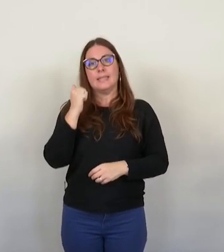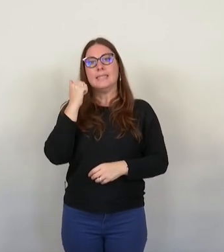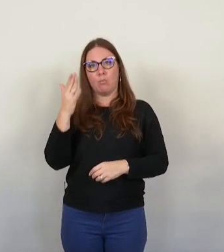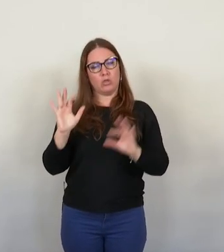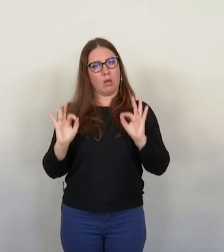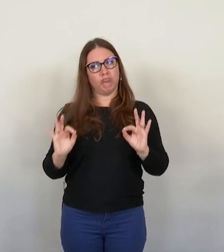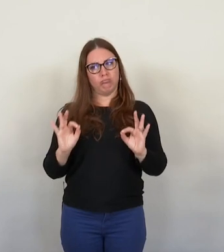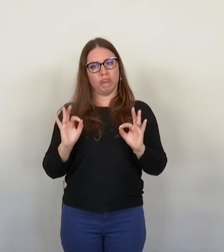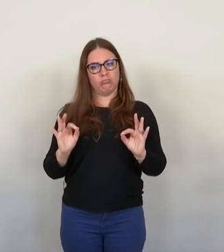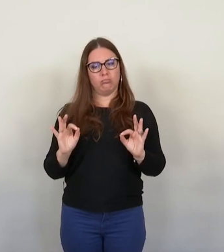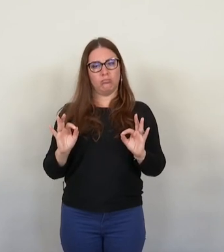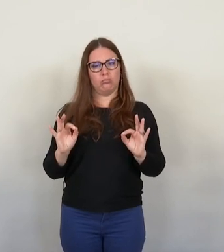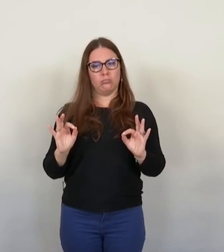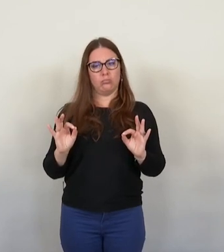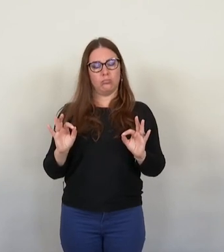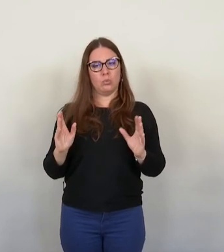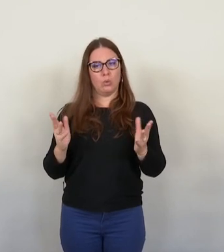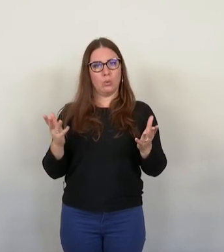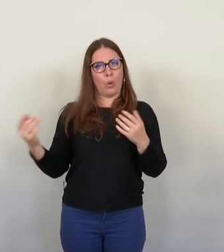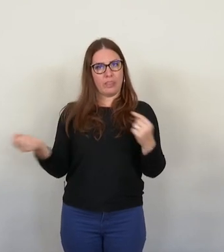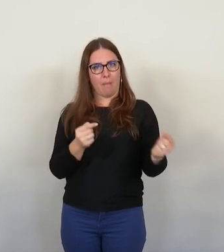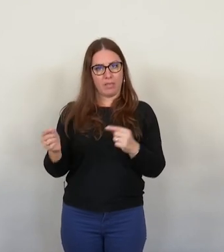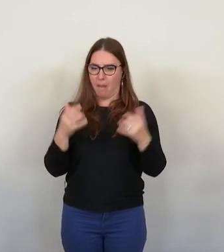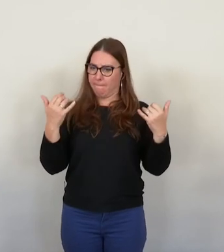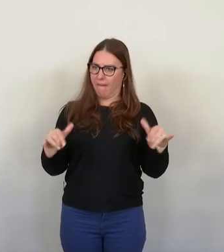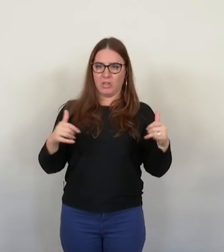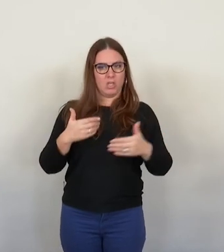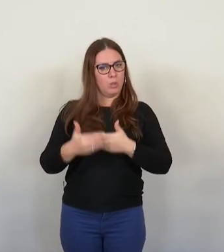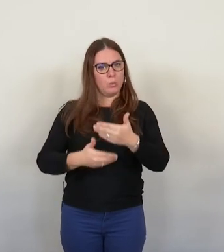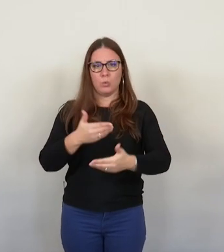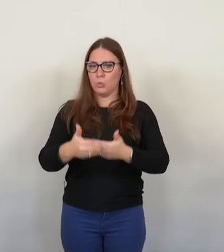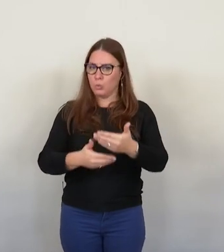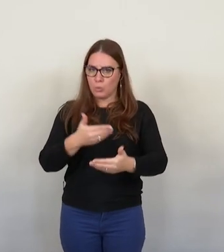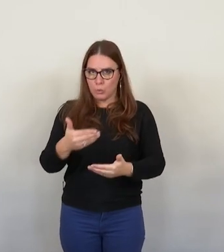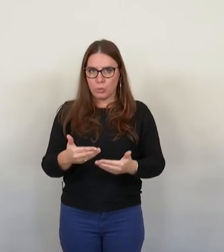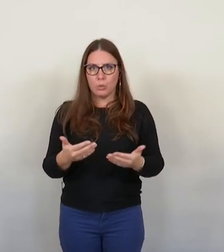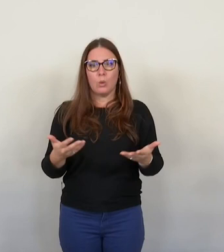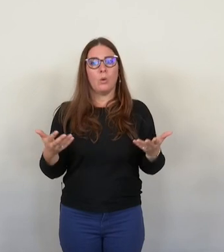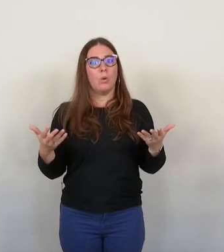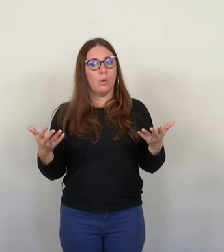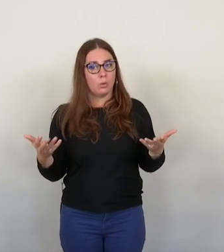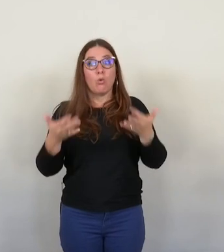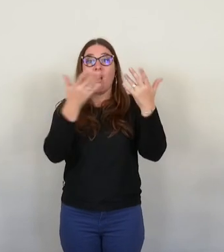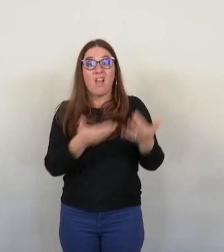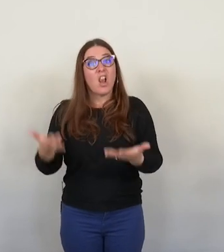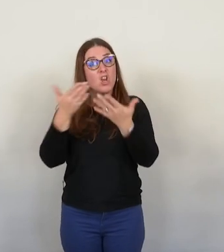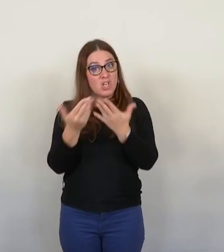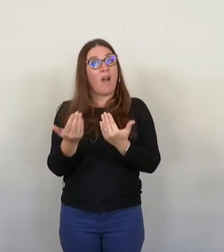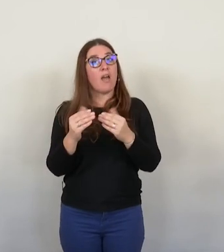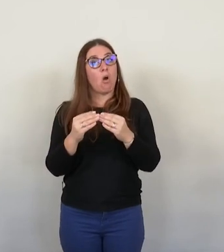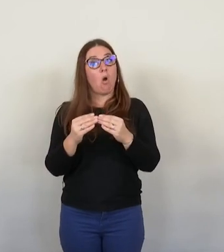pertinent que ce ce débat continue donc nous n'aurons que ces chiffres que quand les les